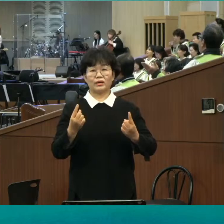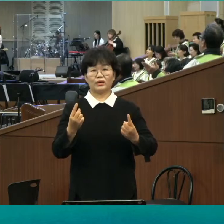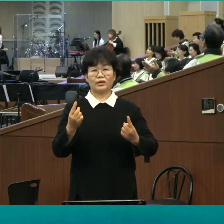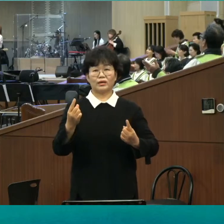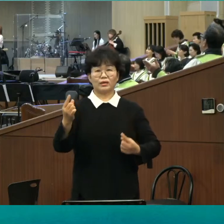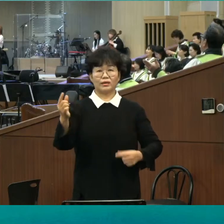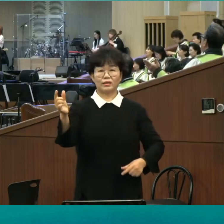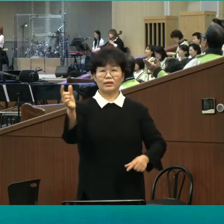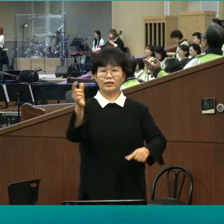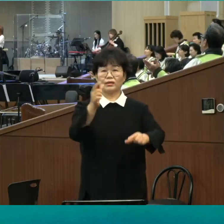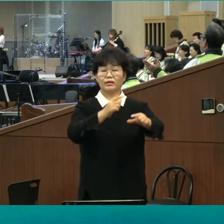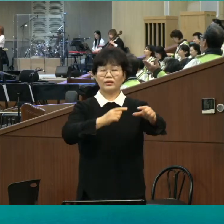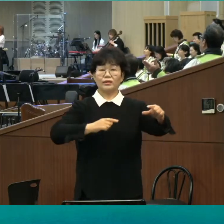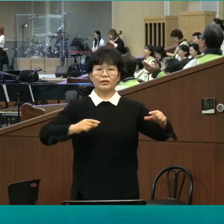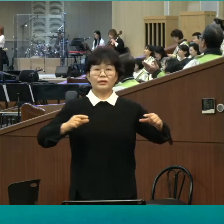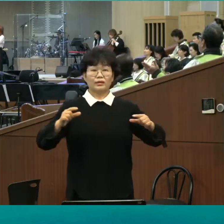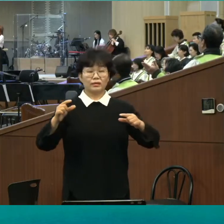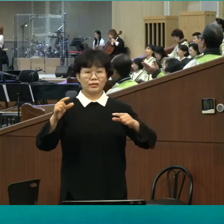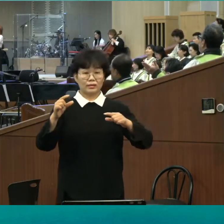더욱